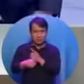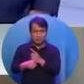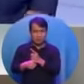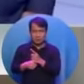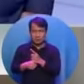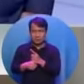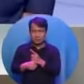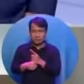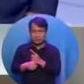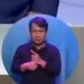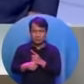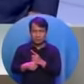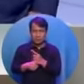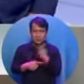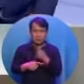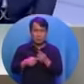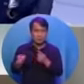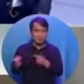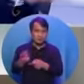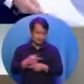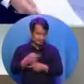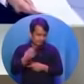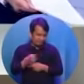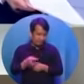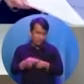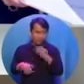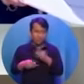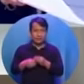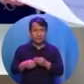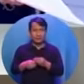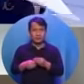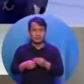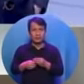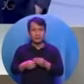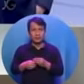na wala po tayong napipirwisyo, na wala tayong nagagabyado.